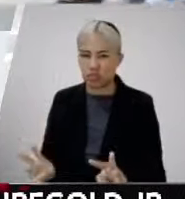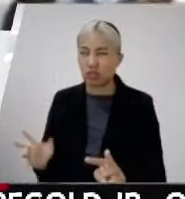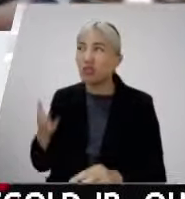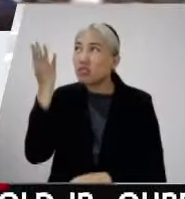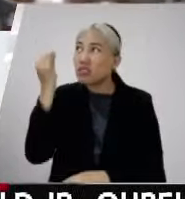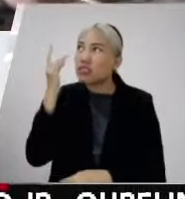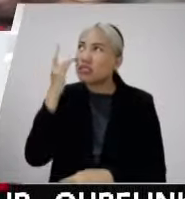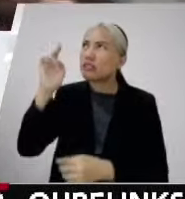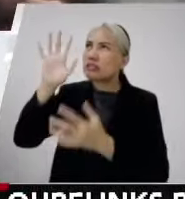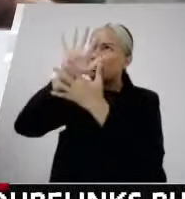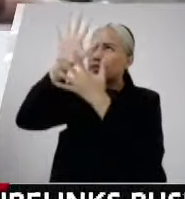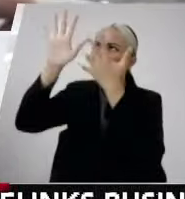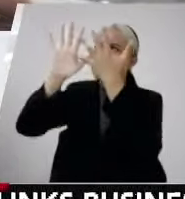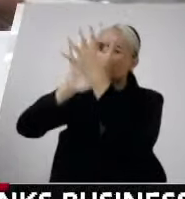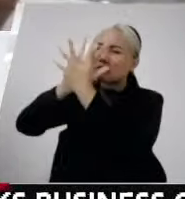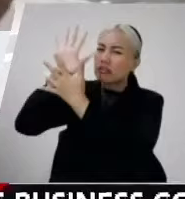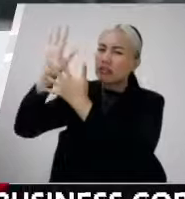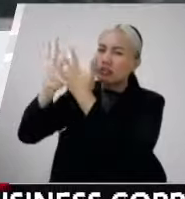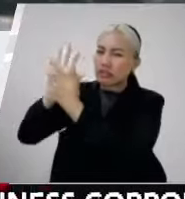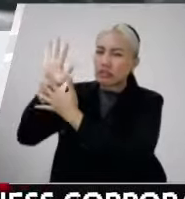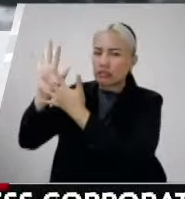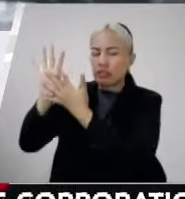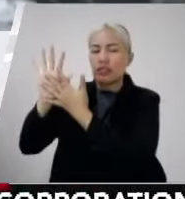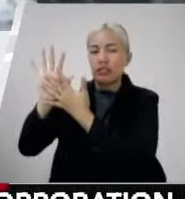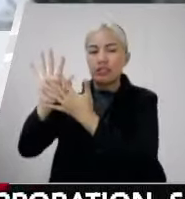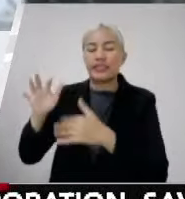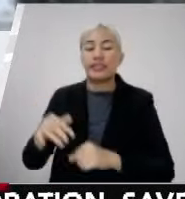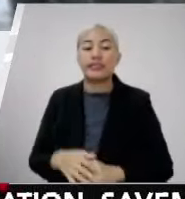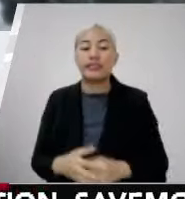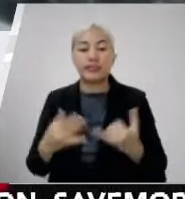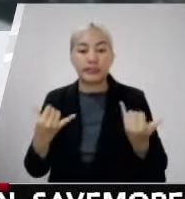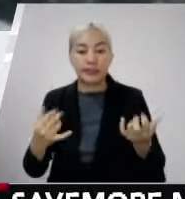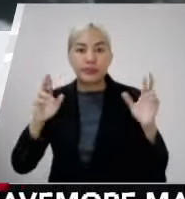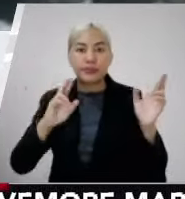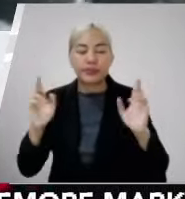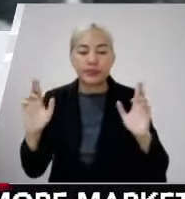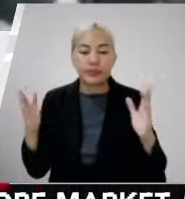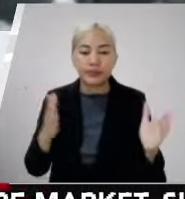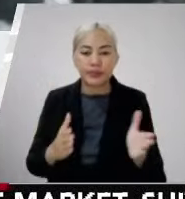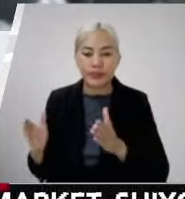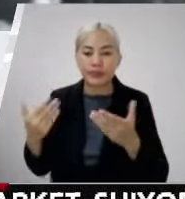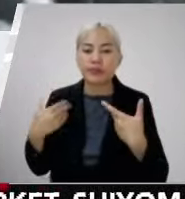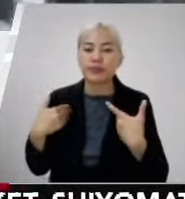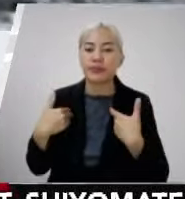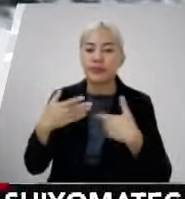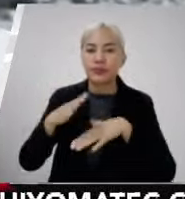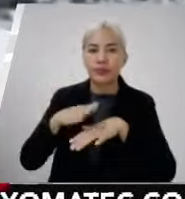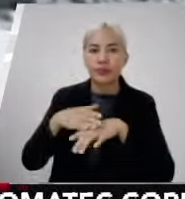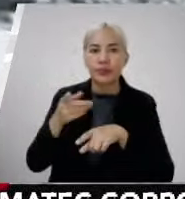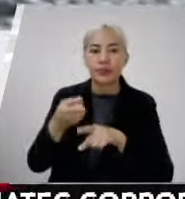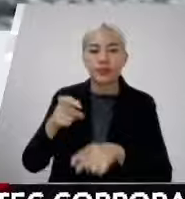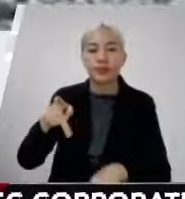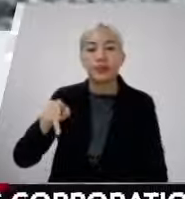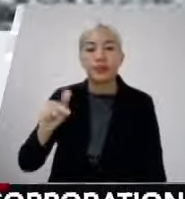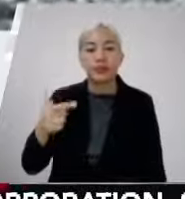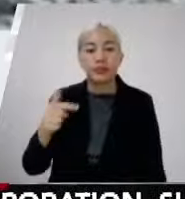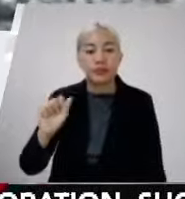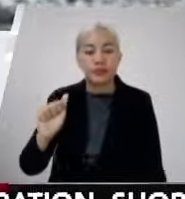makapalang haze namin. At pinaghahandaan po namin since may warning ang PAGASA na may low pressure ata.